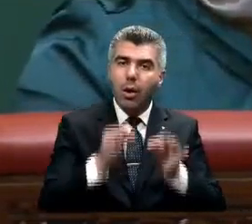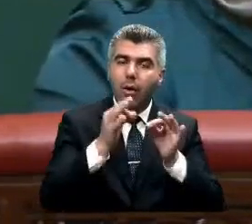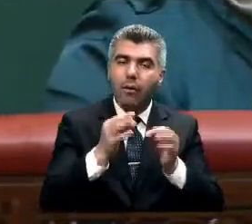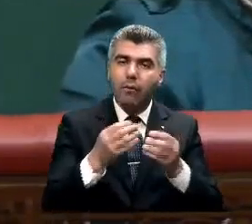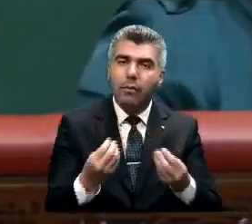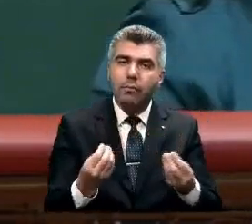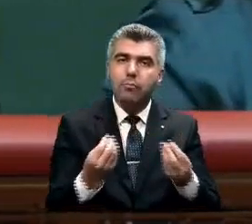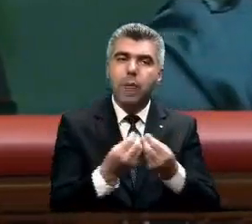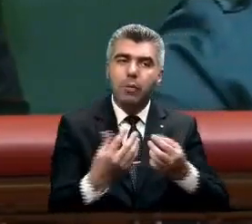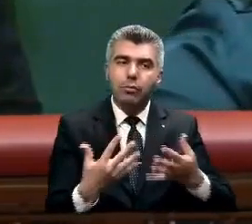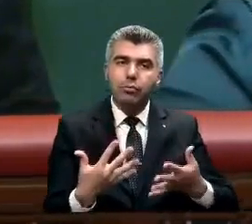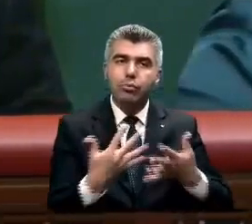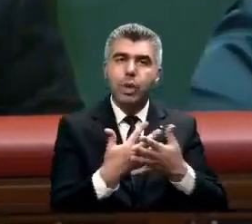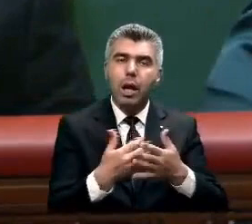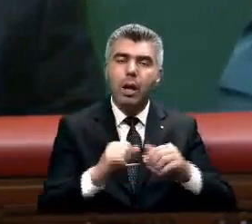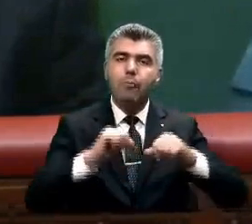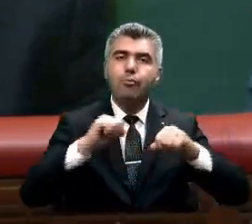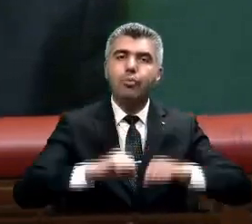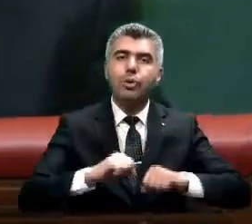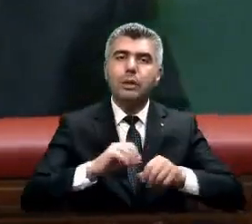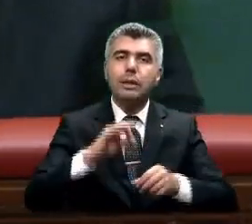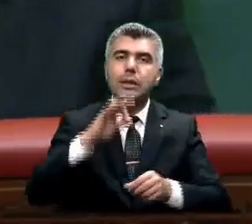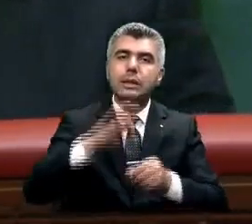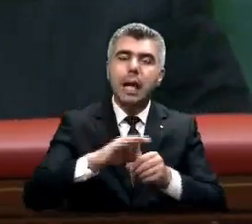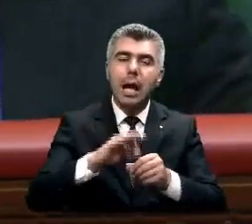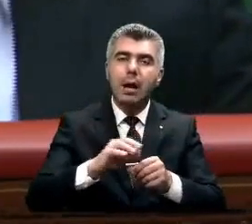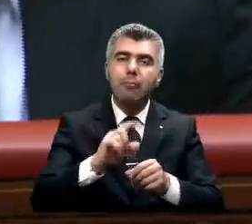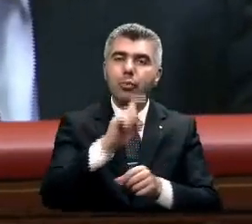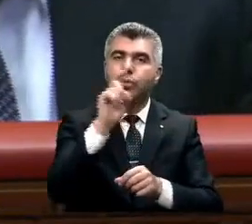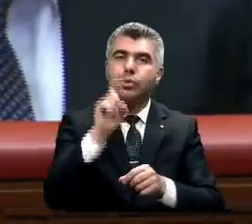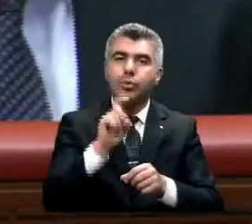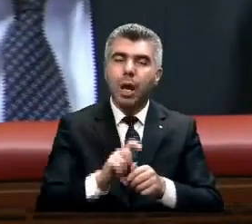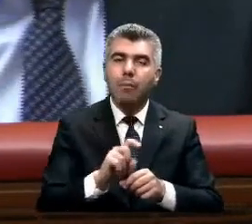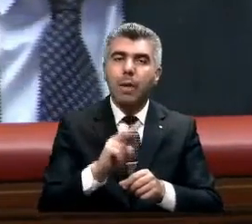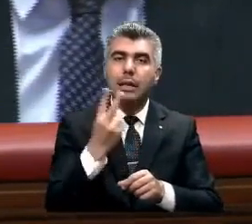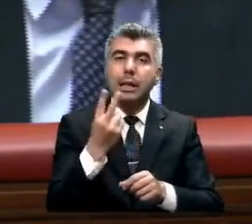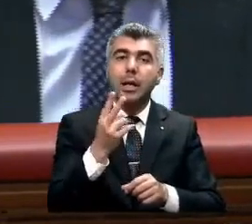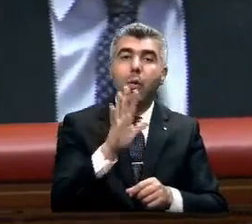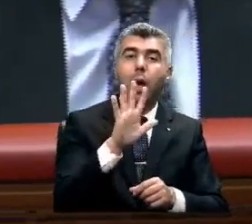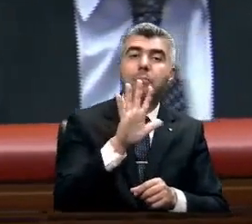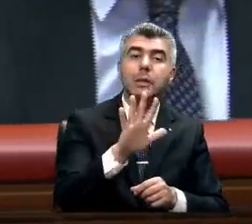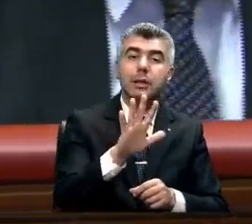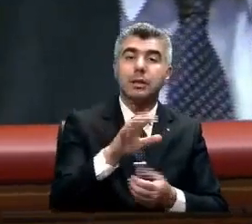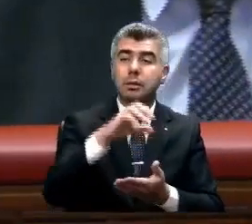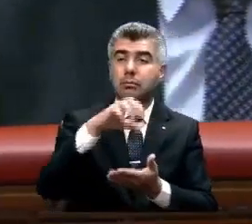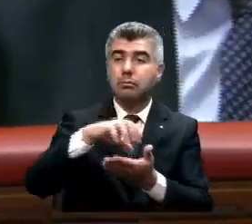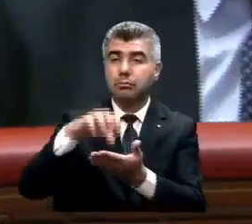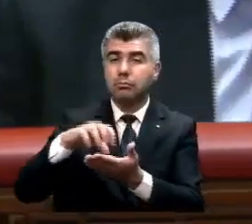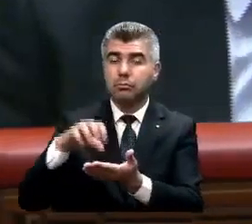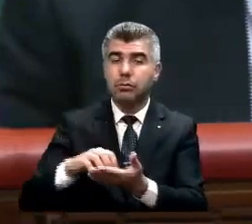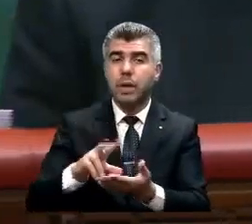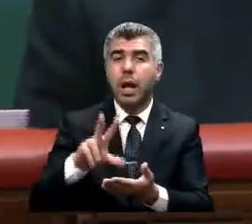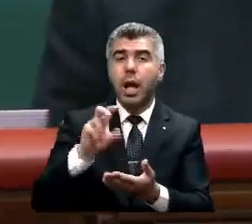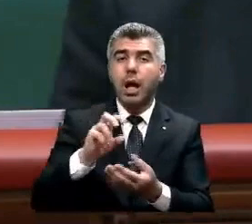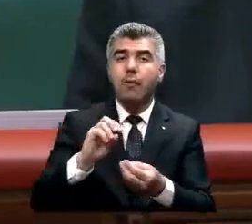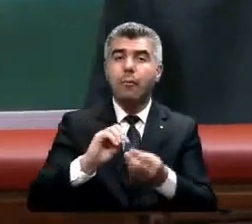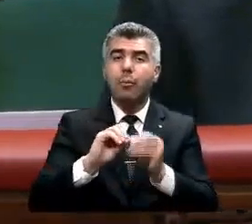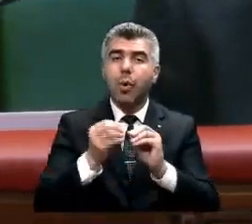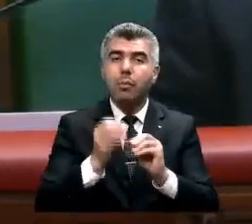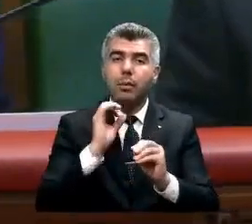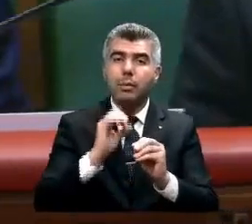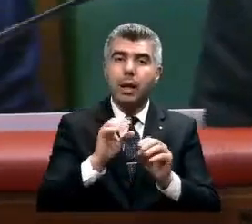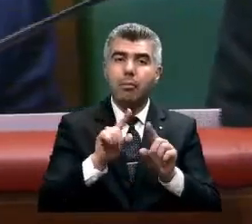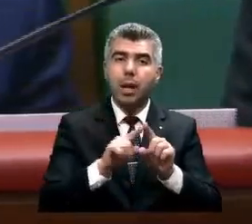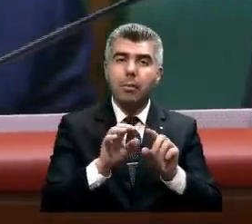بشراكه مع السلطات والمجالس المحليه هم 58 اقليم باش نحددو المعطيات اللازمه من اجل وضع